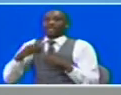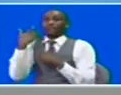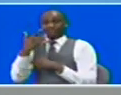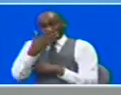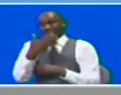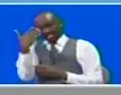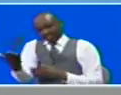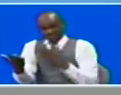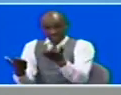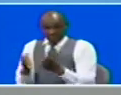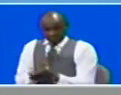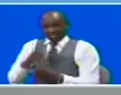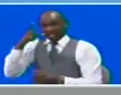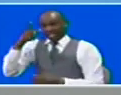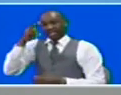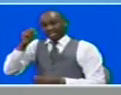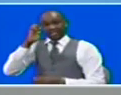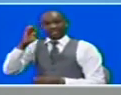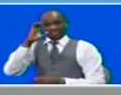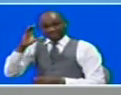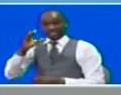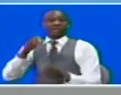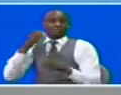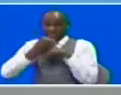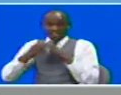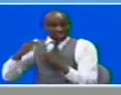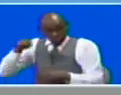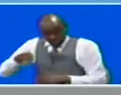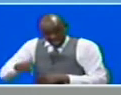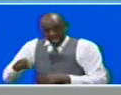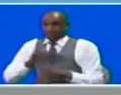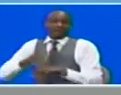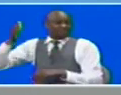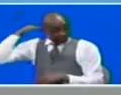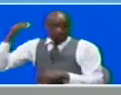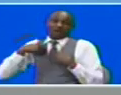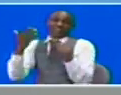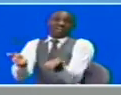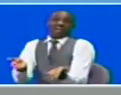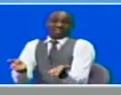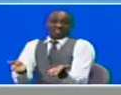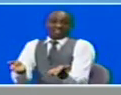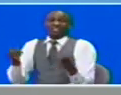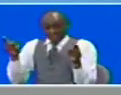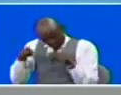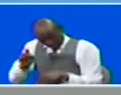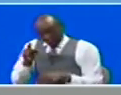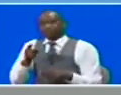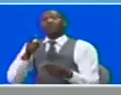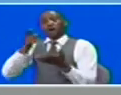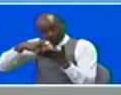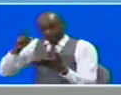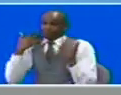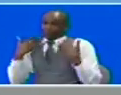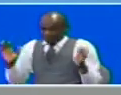makaratasi yake. NEC haikuundwa jana, haikuundwa juzi. Ilikuwepo hata wakati ule. Na aliweza kuidhinishwa na